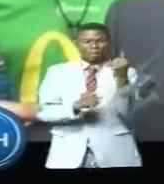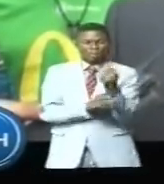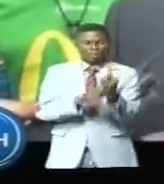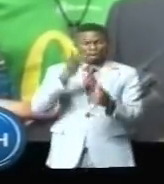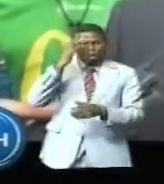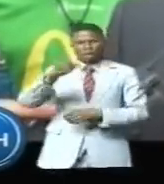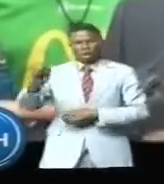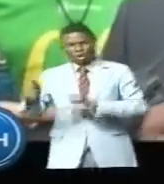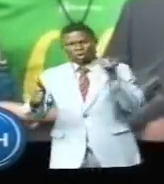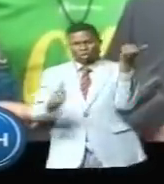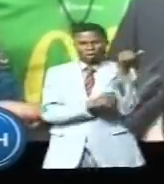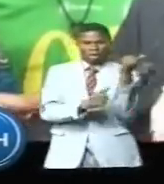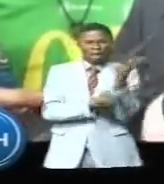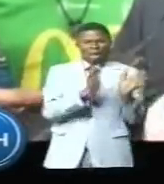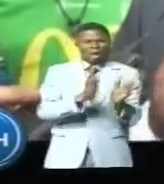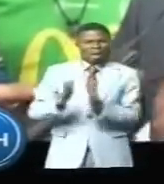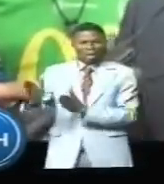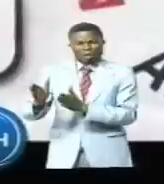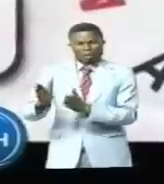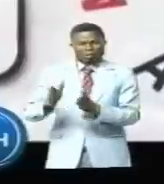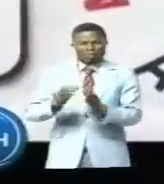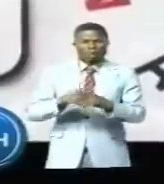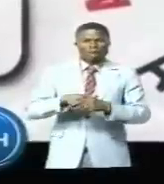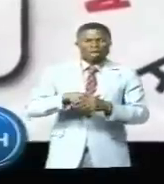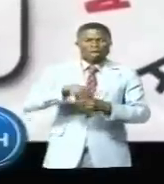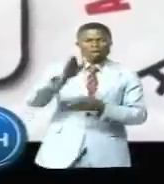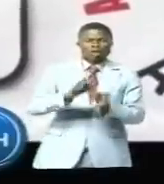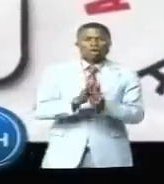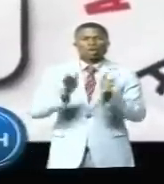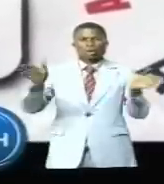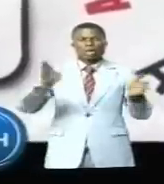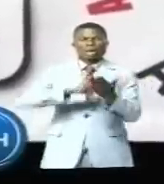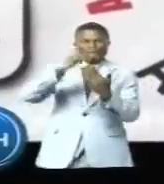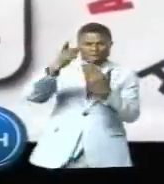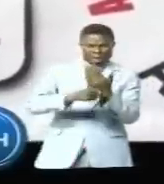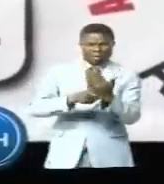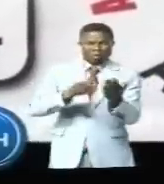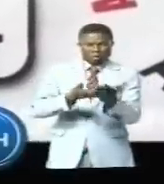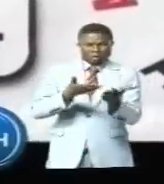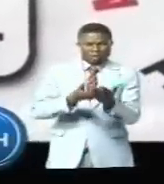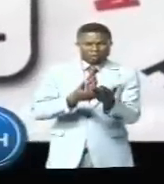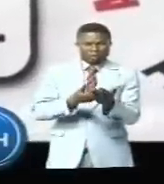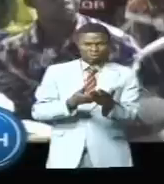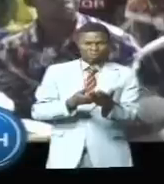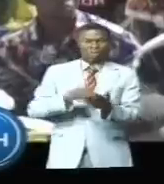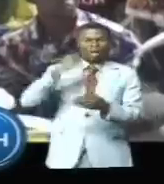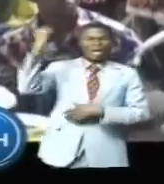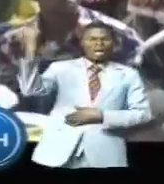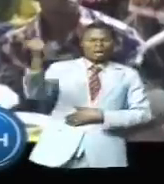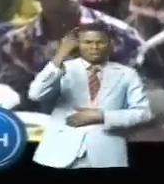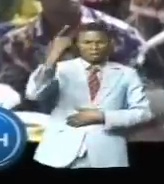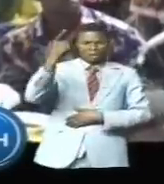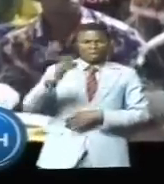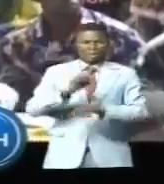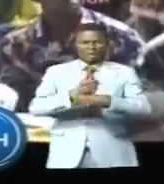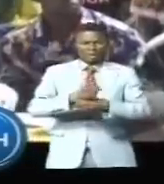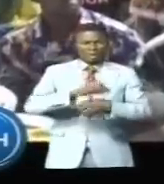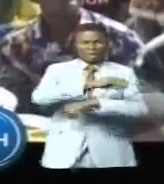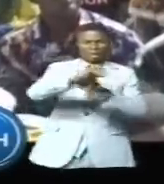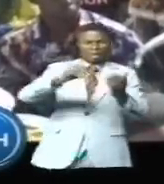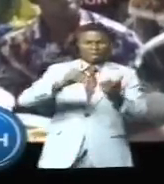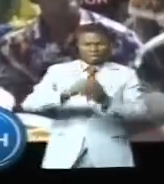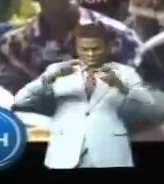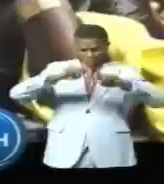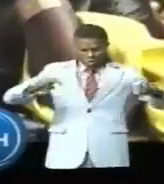connaissent afin de préparer la sortie officielle. Nous avons un plan dans le cadre plus humanitaire, mettre un centre